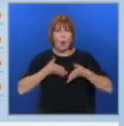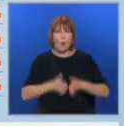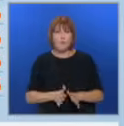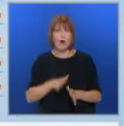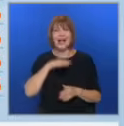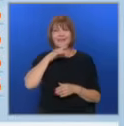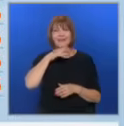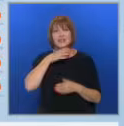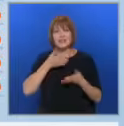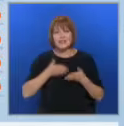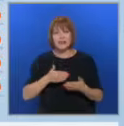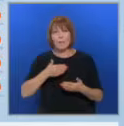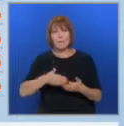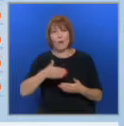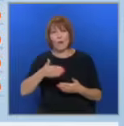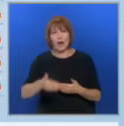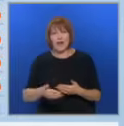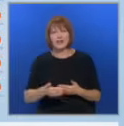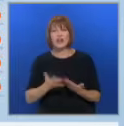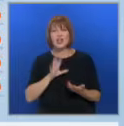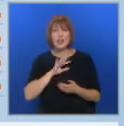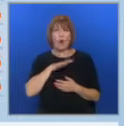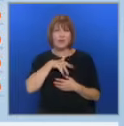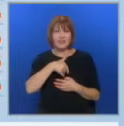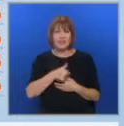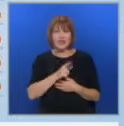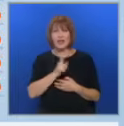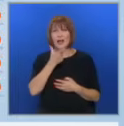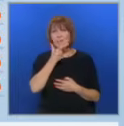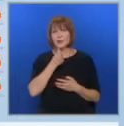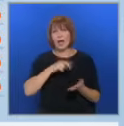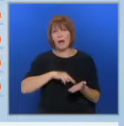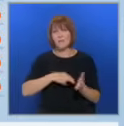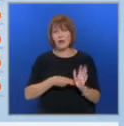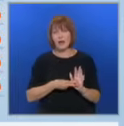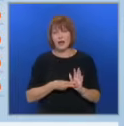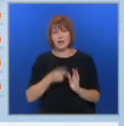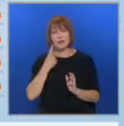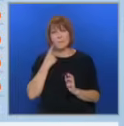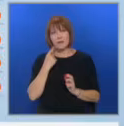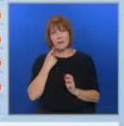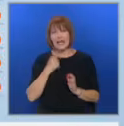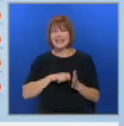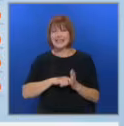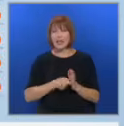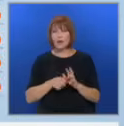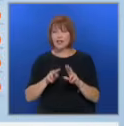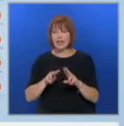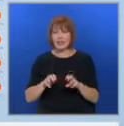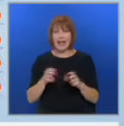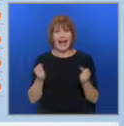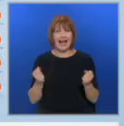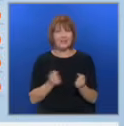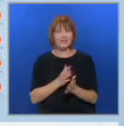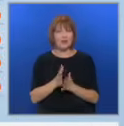на по-възрастните поколения и изначална апатия и непознаване на политическото при по-младите. Заключението на изследването е, че при активните